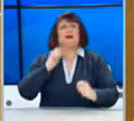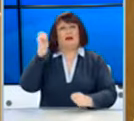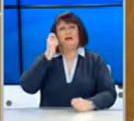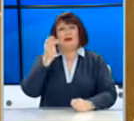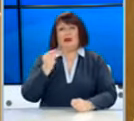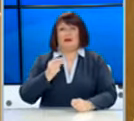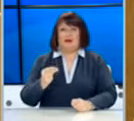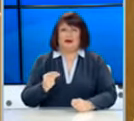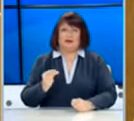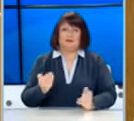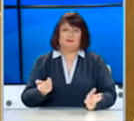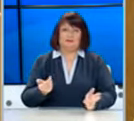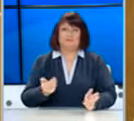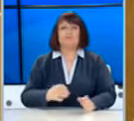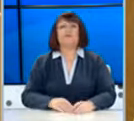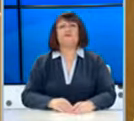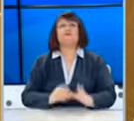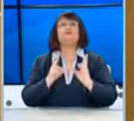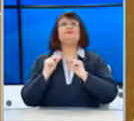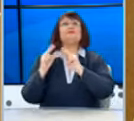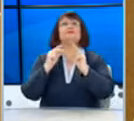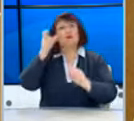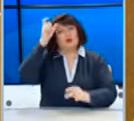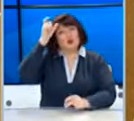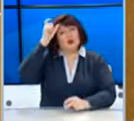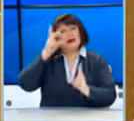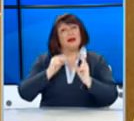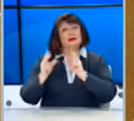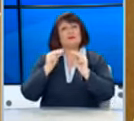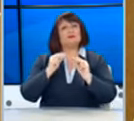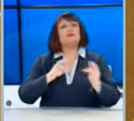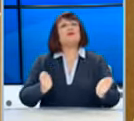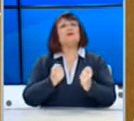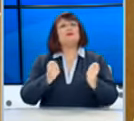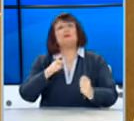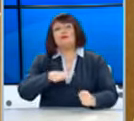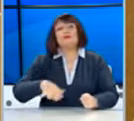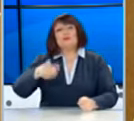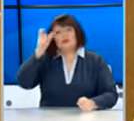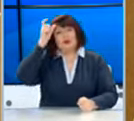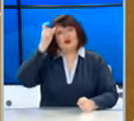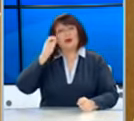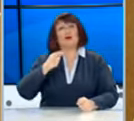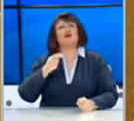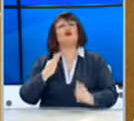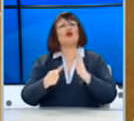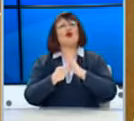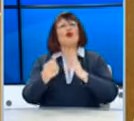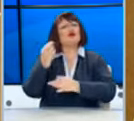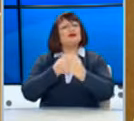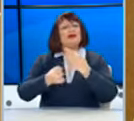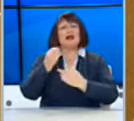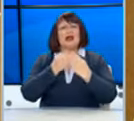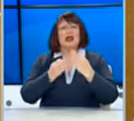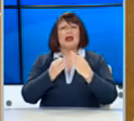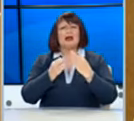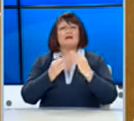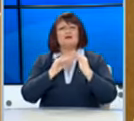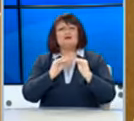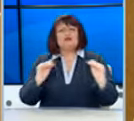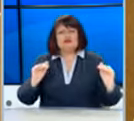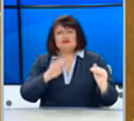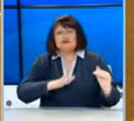ζητήματα. Τι συζητιέται με την Τουρκία, για ποιες εξελίξεις μιλάει η τουρκική ηγεσία, πώς μπορούν τα ήρεμα νερά να